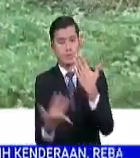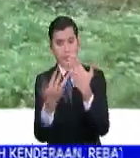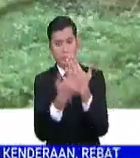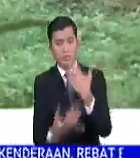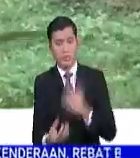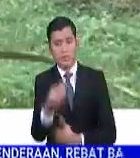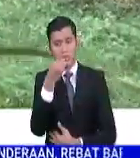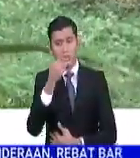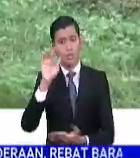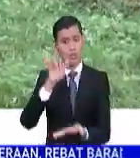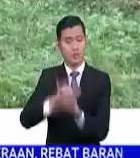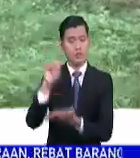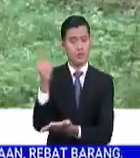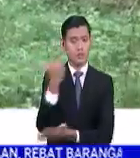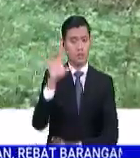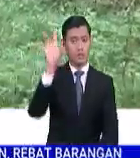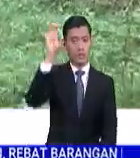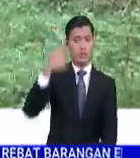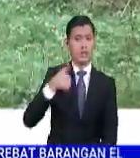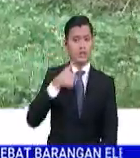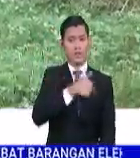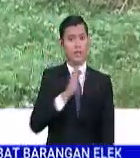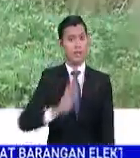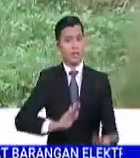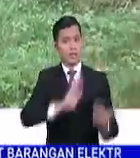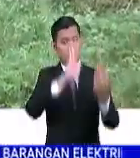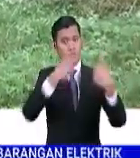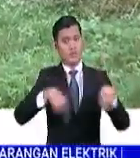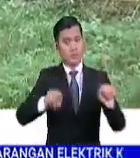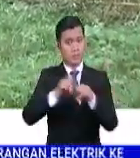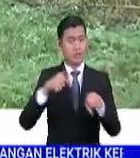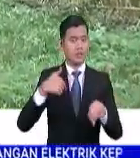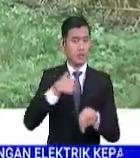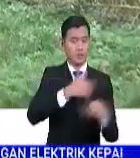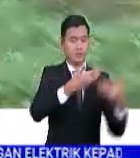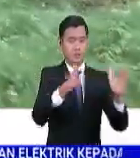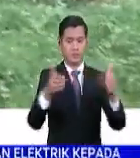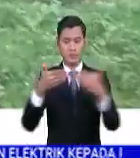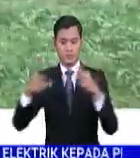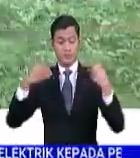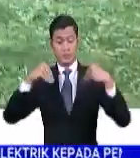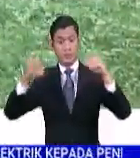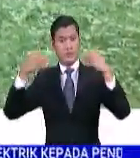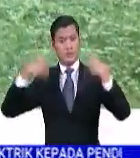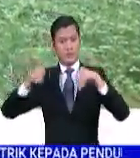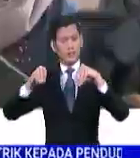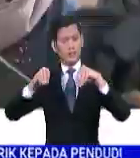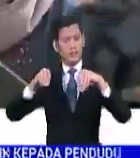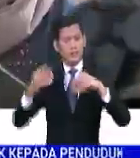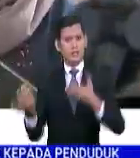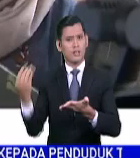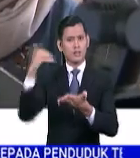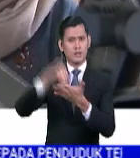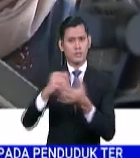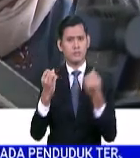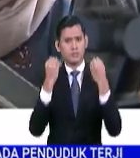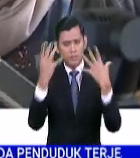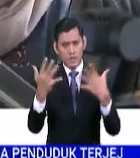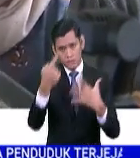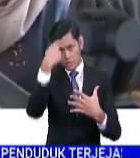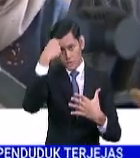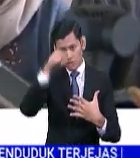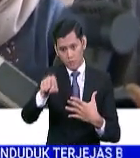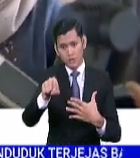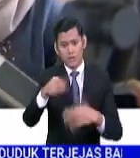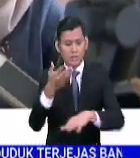Itu saja. Jadi insyaAllah kita tangani yang itu. Pada masa yang sama, kita juga membuka pasaran lain, yang pasaran lebih besar, pasaran baru untuk